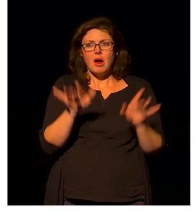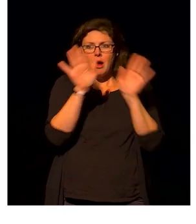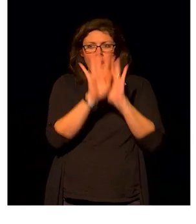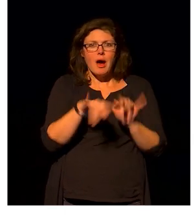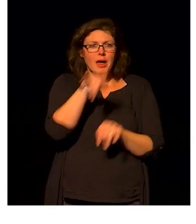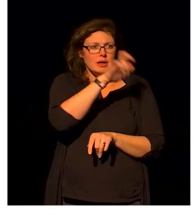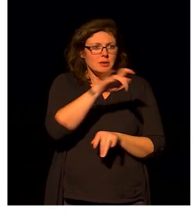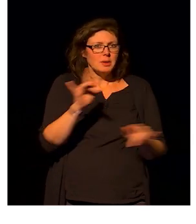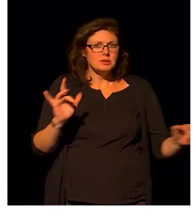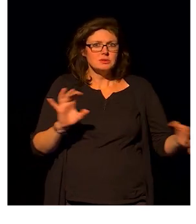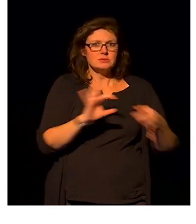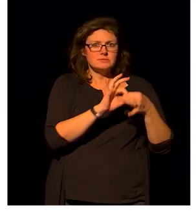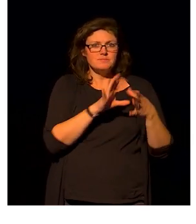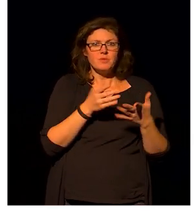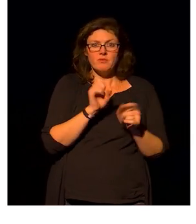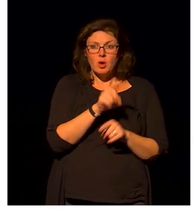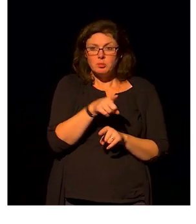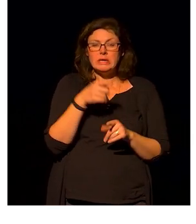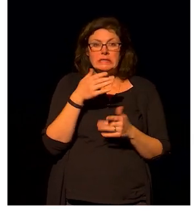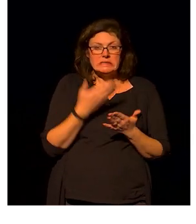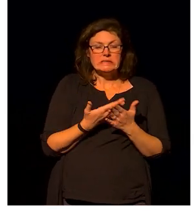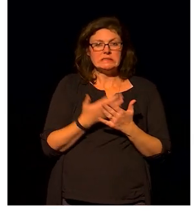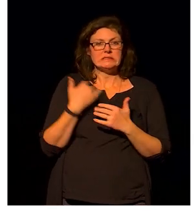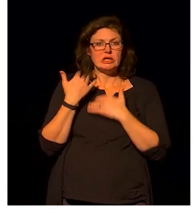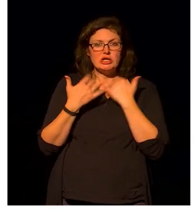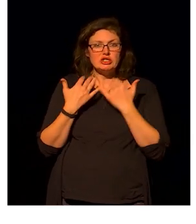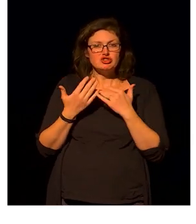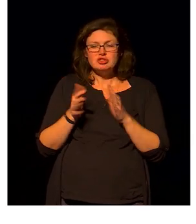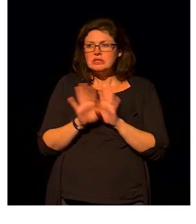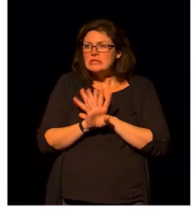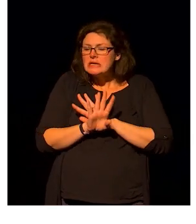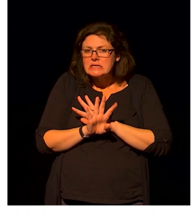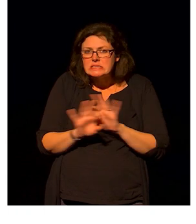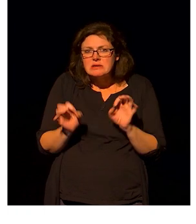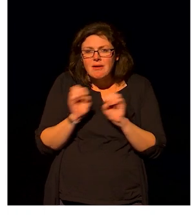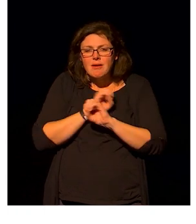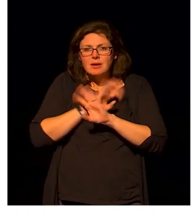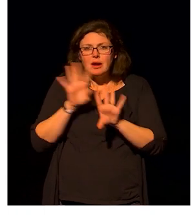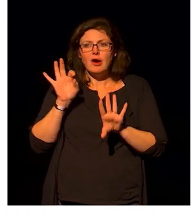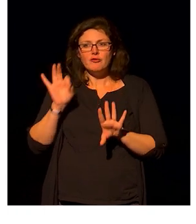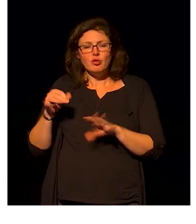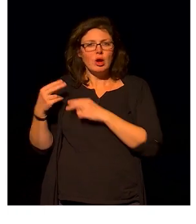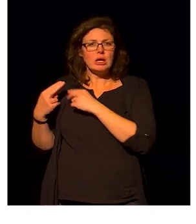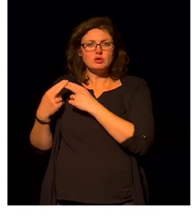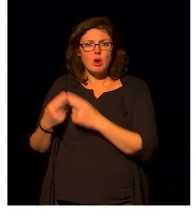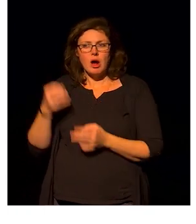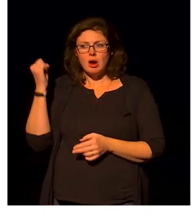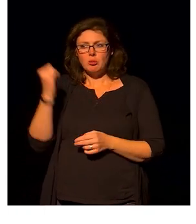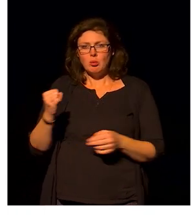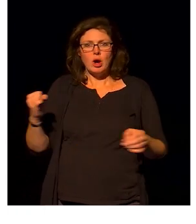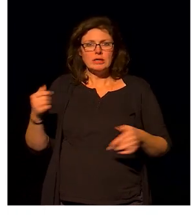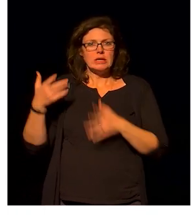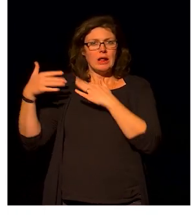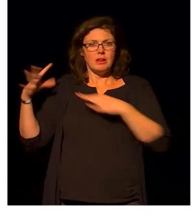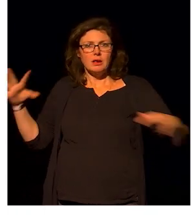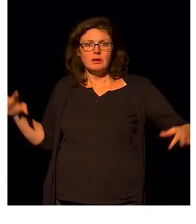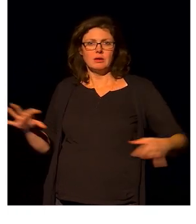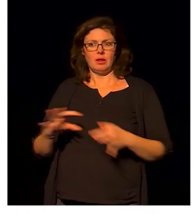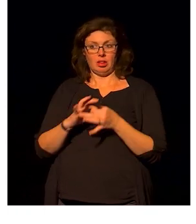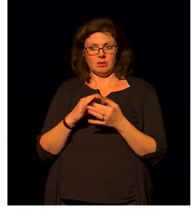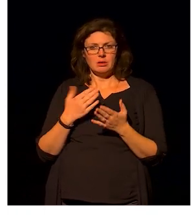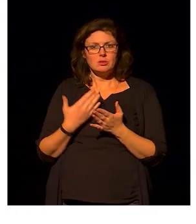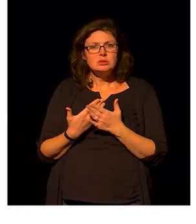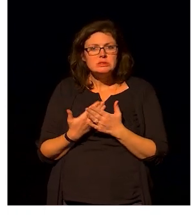ganze Geschichte eben relativ eindeutig auch auf eine solche Ritualmordlegende zurückgeht. Das sind